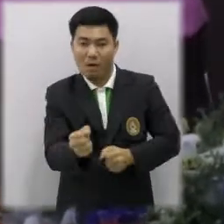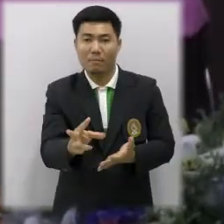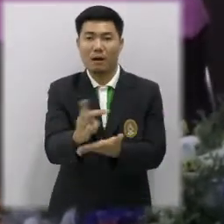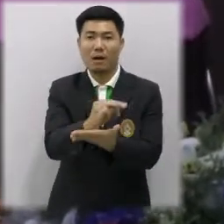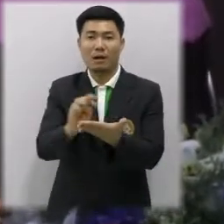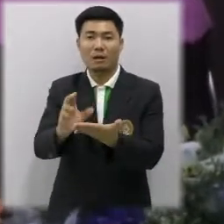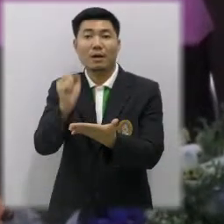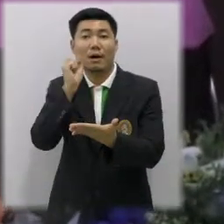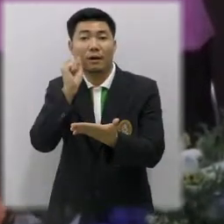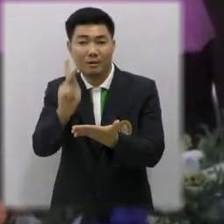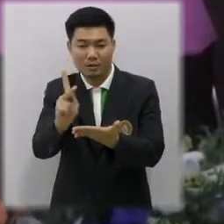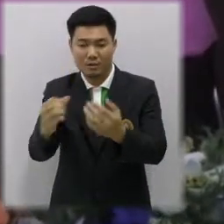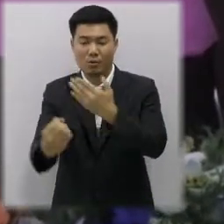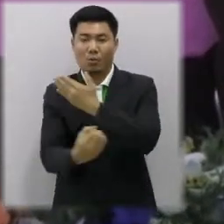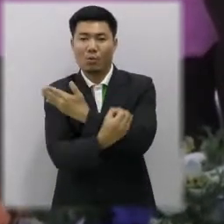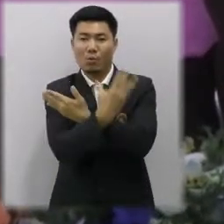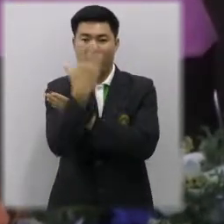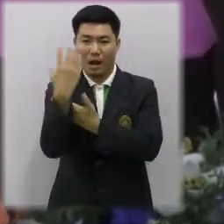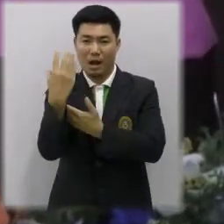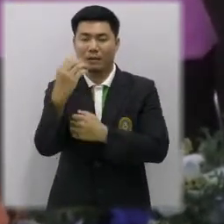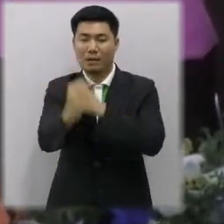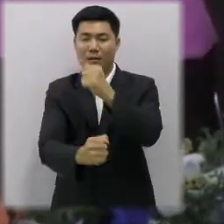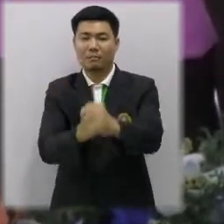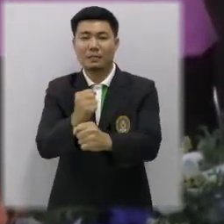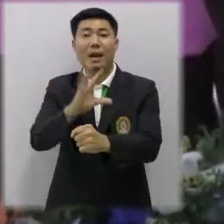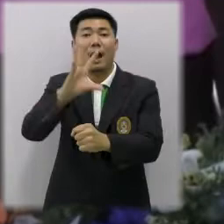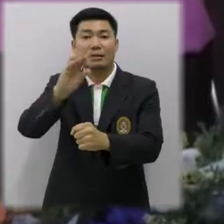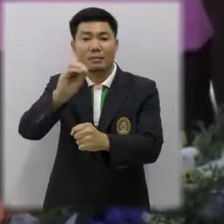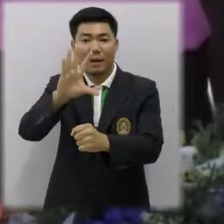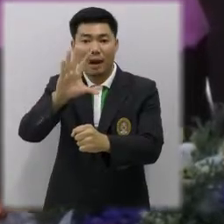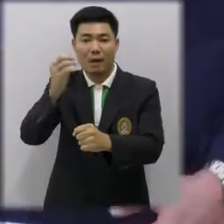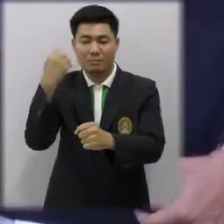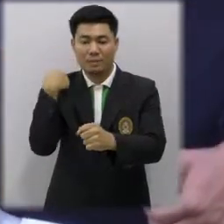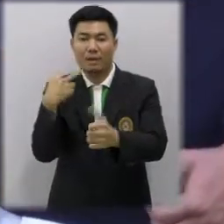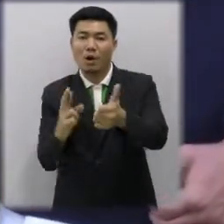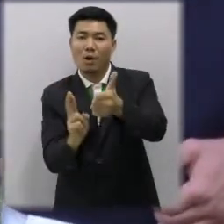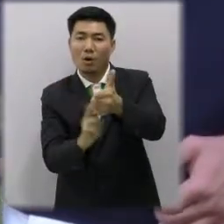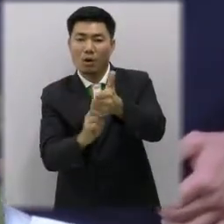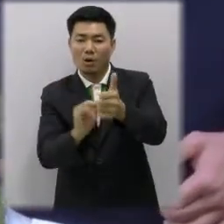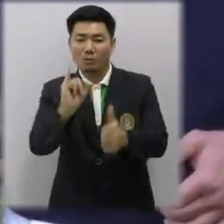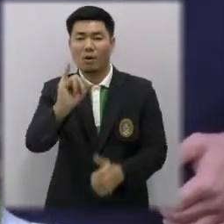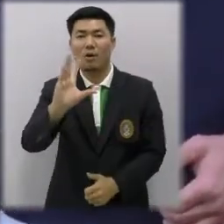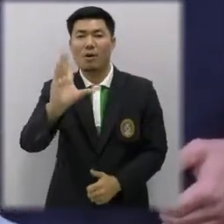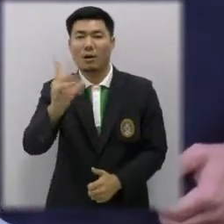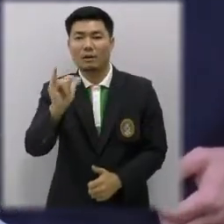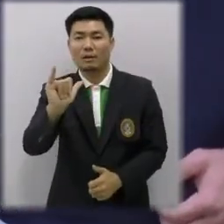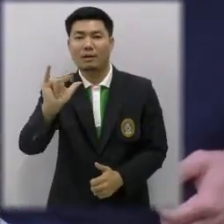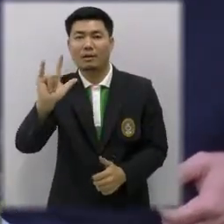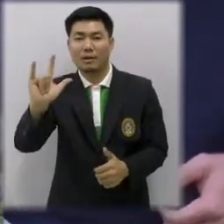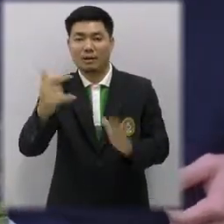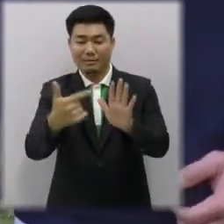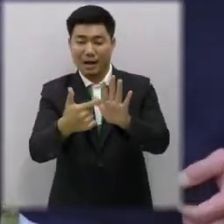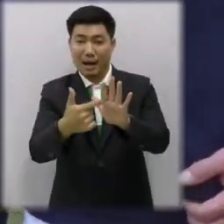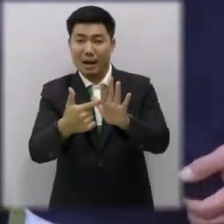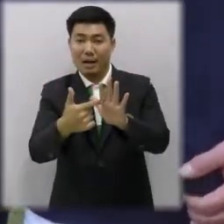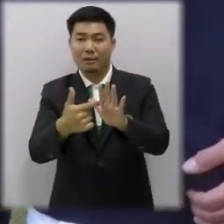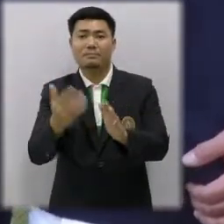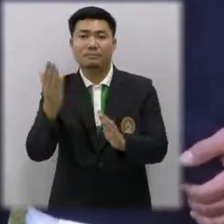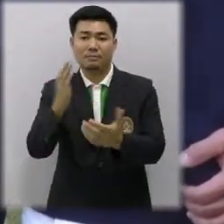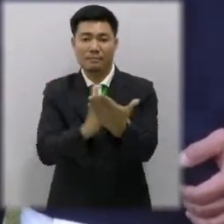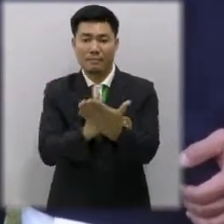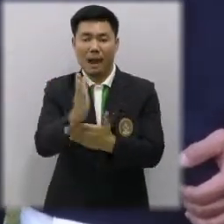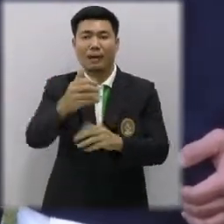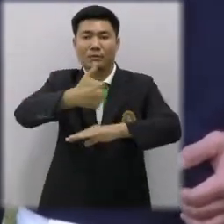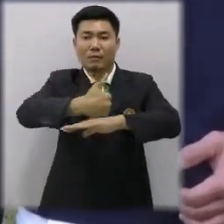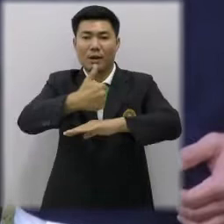วิทยาลัยราชภัฏสกลนครเนื่องในโอกาสครบรอบ55ปีโดยมีรองศาสตราจารย์ดร.ชัยยาภาวบุตรคณะบ